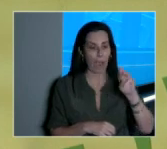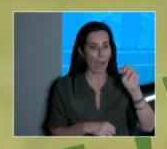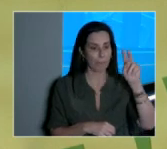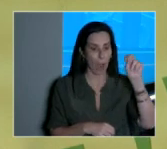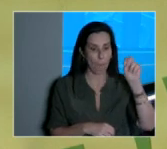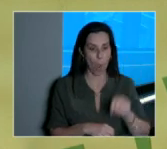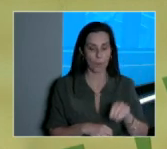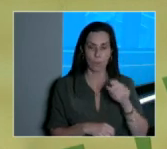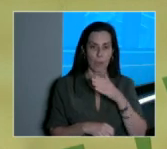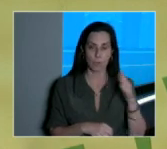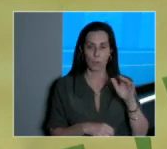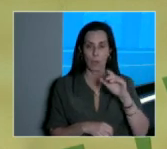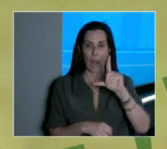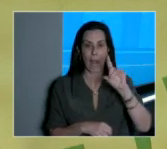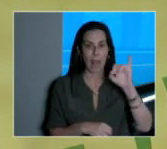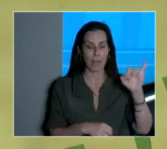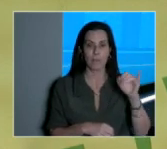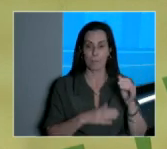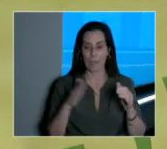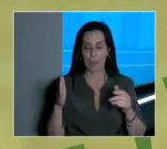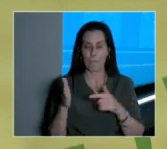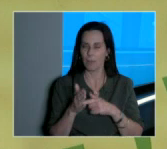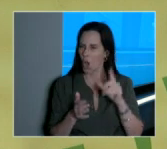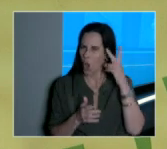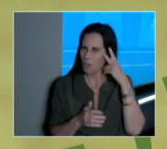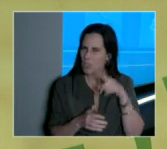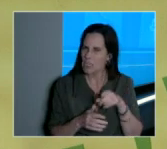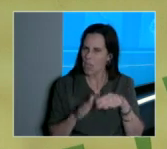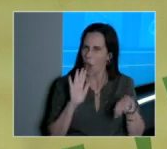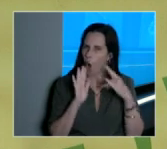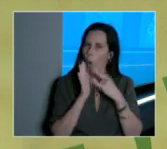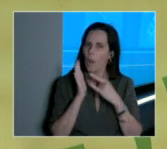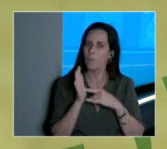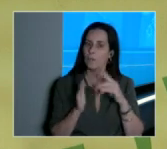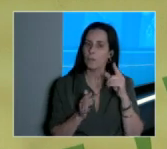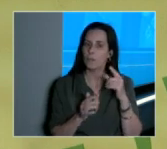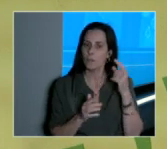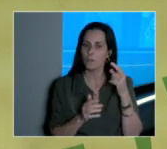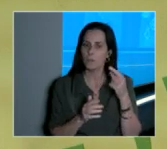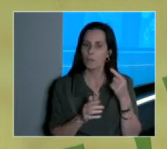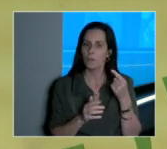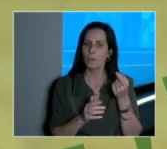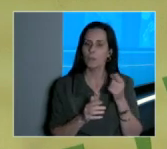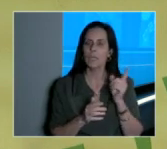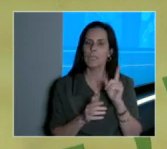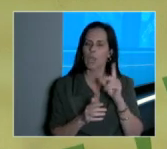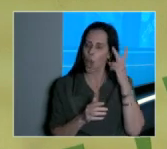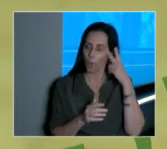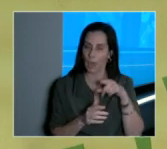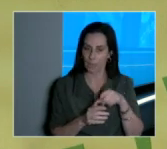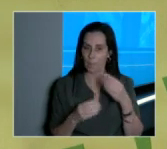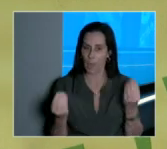מהשמאל, יצחק לוי מהימין, מהמבדל, לא הבינו בכלל שהם מצביעים על חוקה, ולא, זה לא התפרש